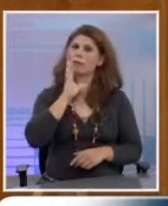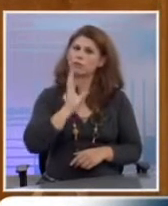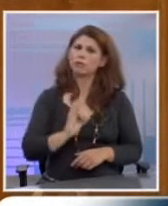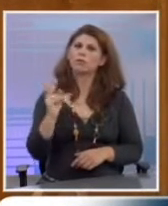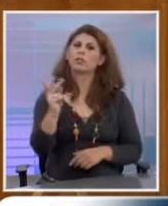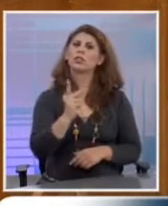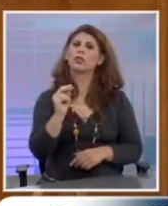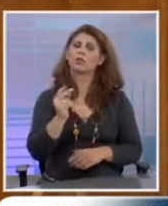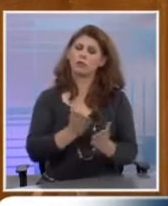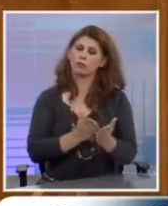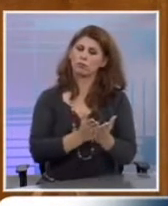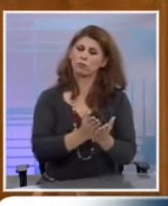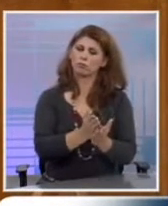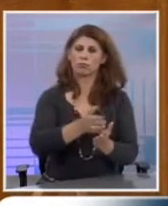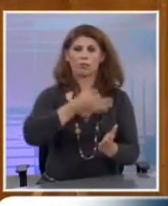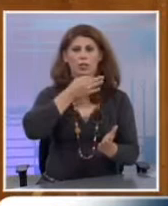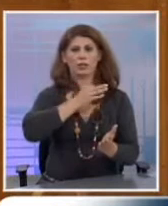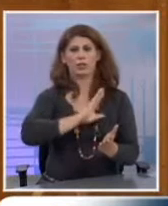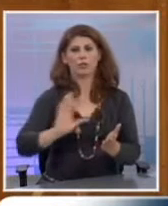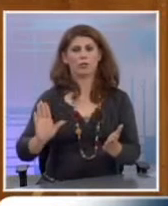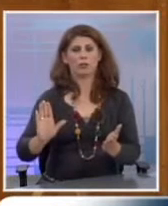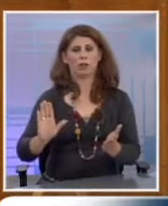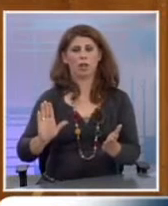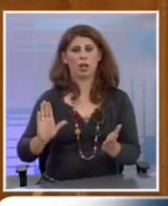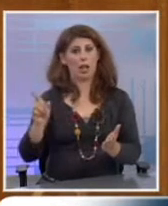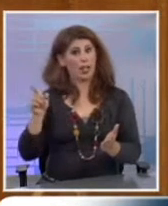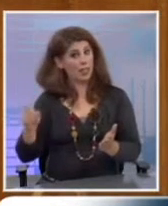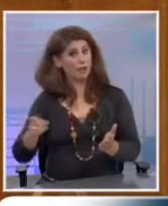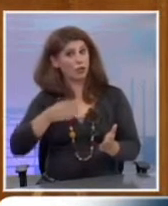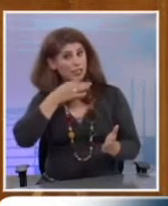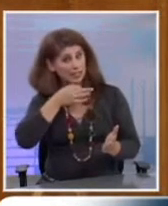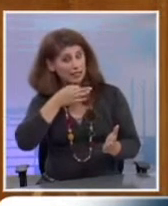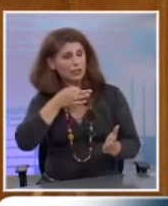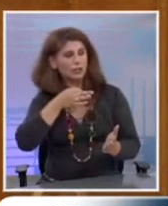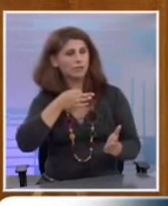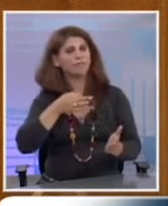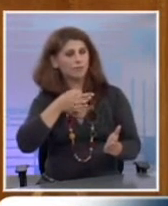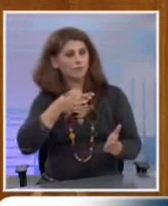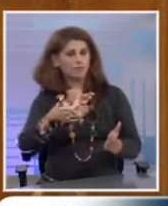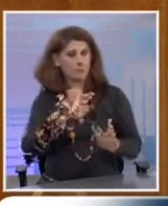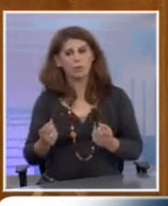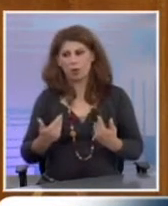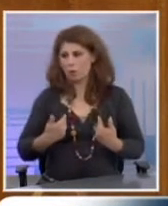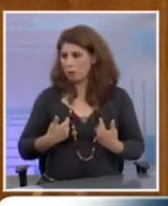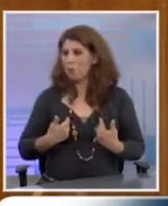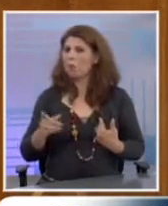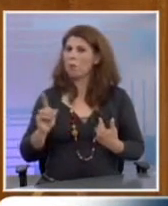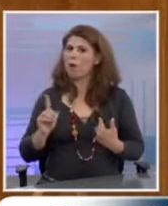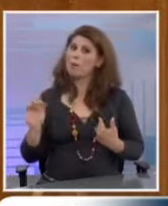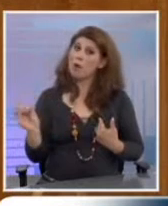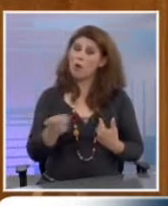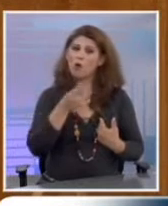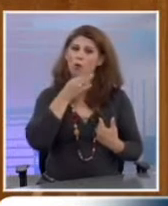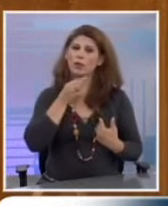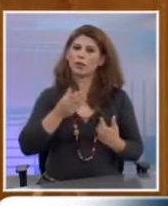κοινοβουλευτικό ήθος στην εισήγησή του. Όμως και αυτός, παρόλο που προκλήθηκε όχι μόνο από μένα, από όλους τους ομιλητές και